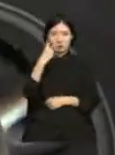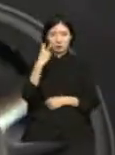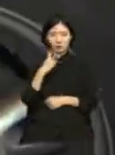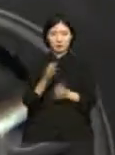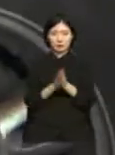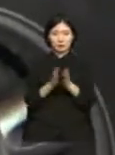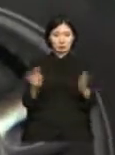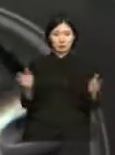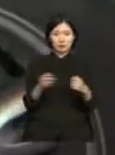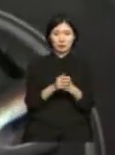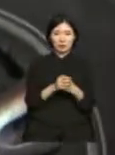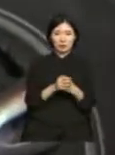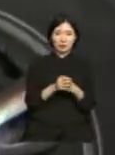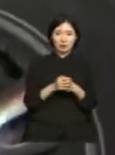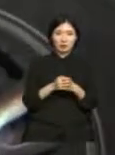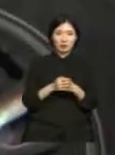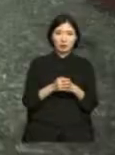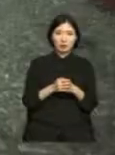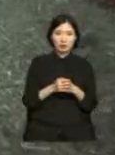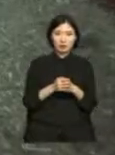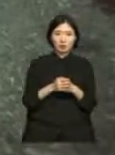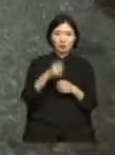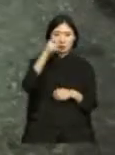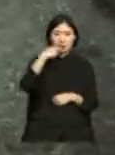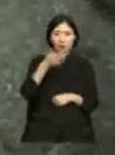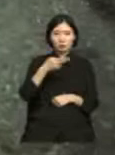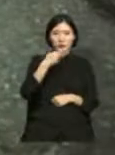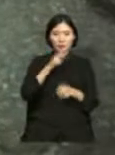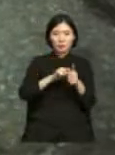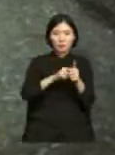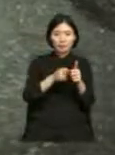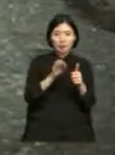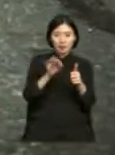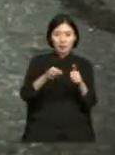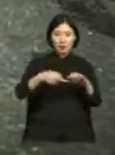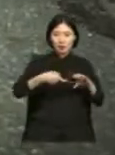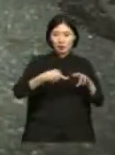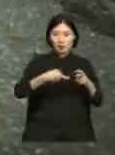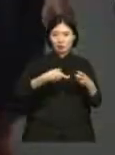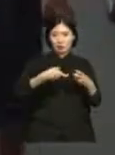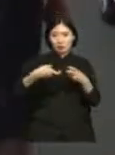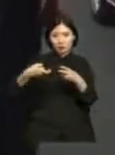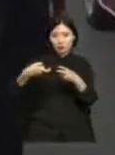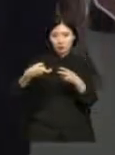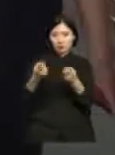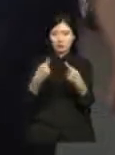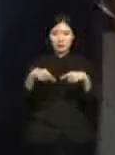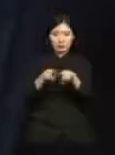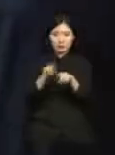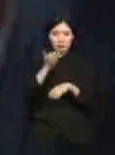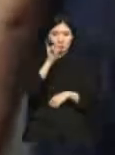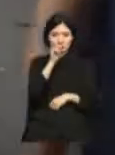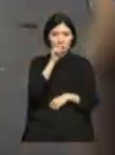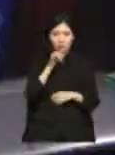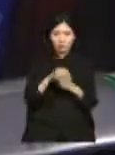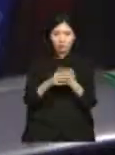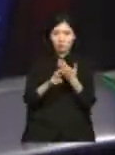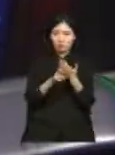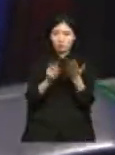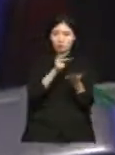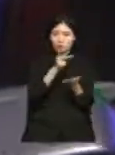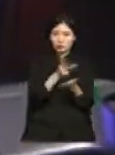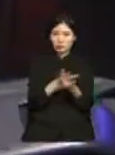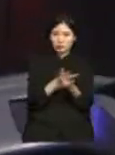진행하는데요. 무관용 원칙으로 과태료 부과와 함께 견인 조치를 병행한다고 합니다. 또 보도에 불법으로